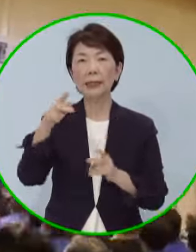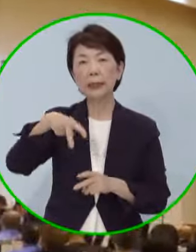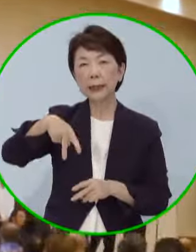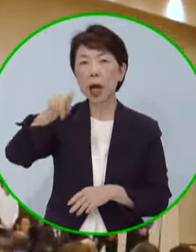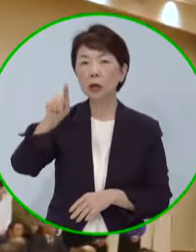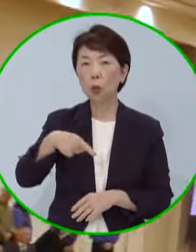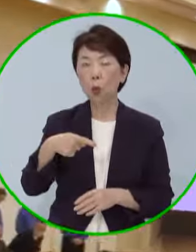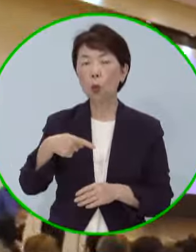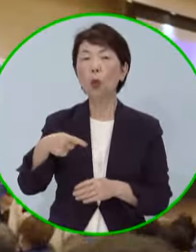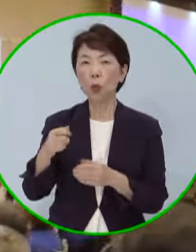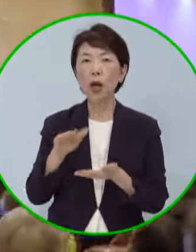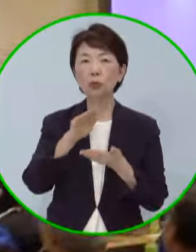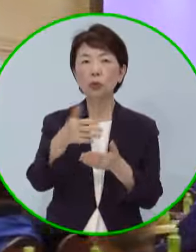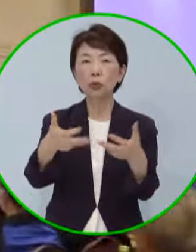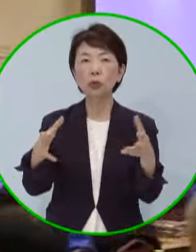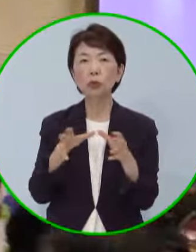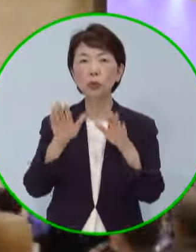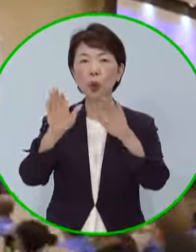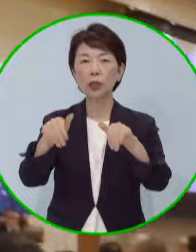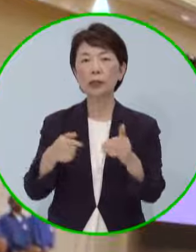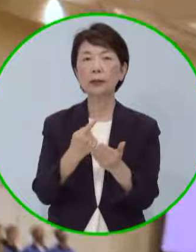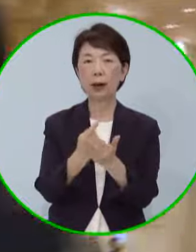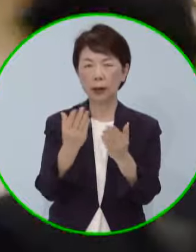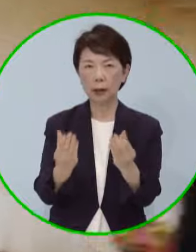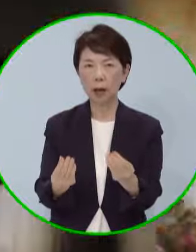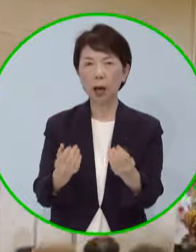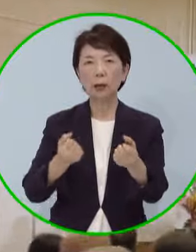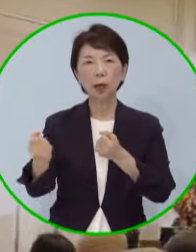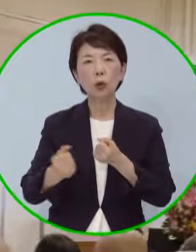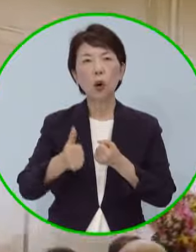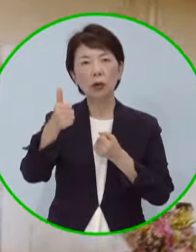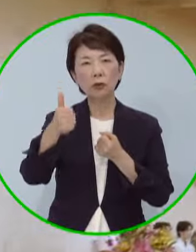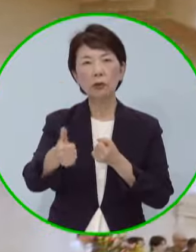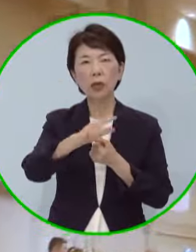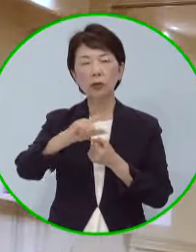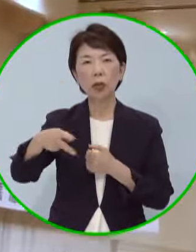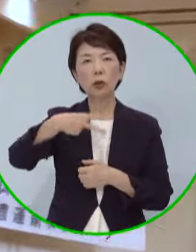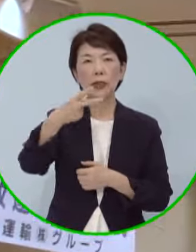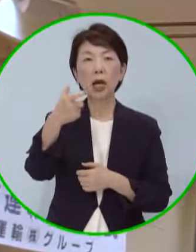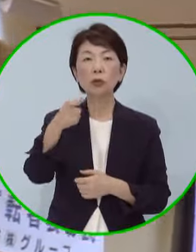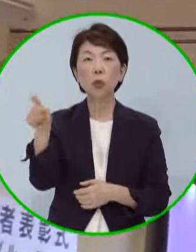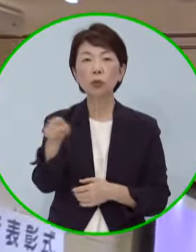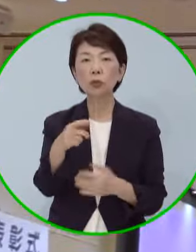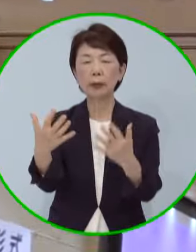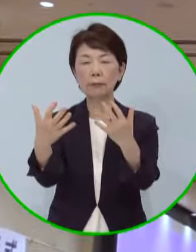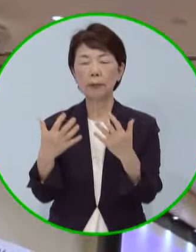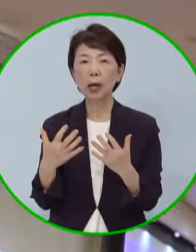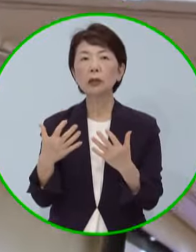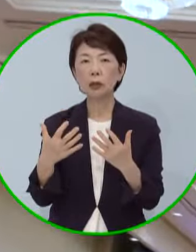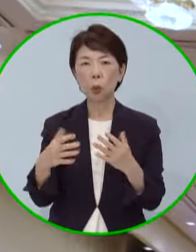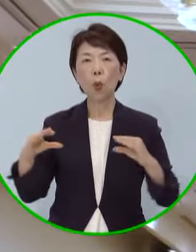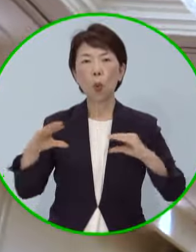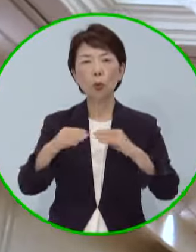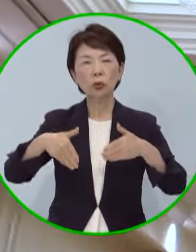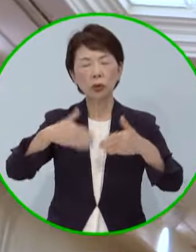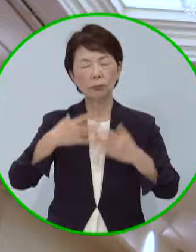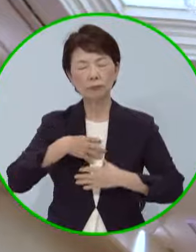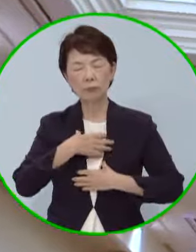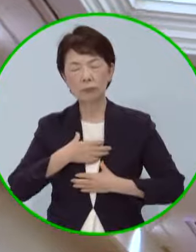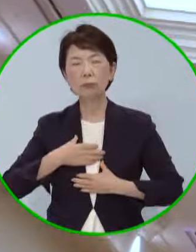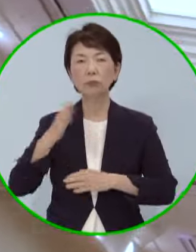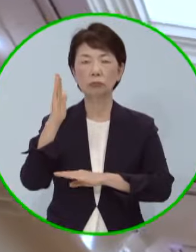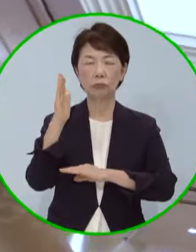運輸グループの式典に参加しトラック運転手などおよそ260人を前に事故の悲惨さを訴えまし